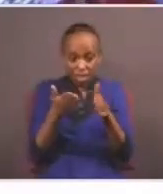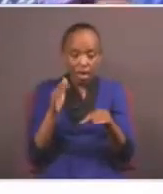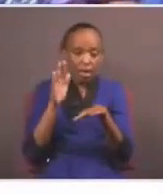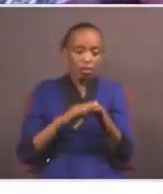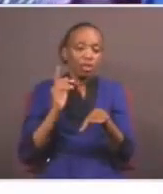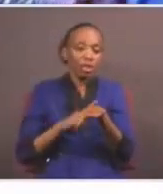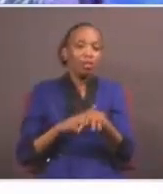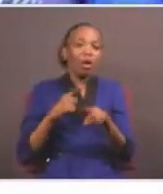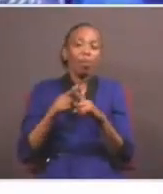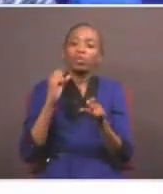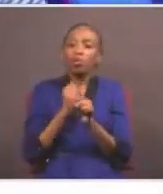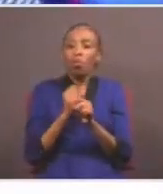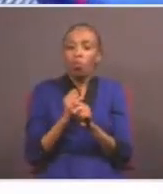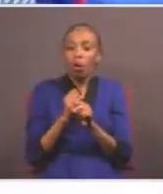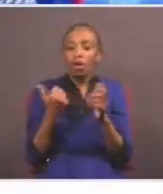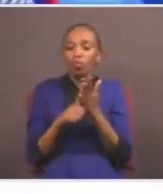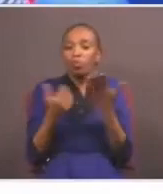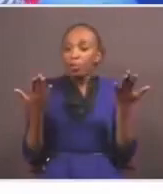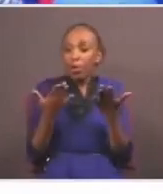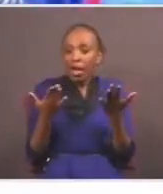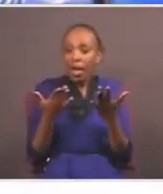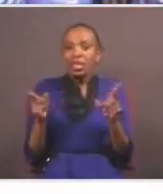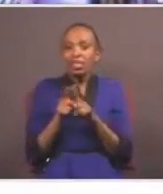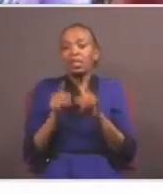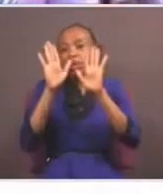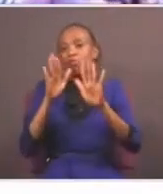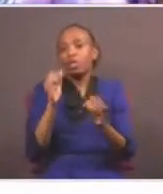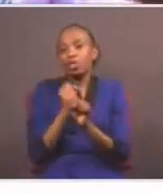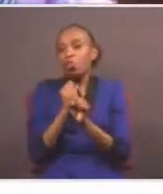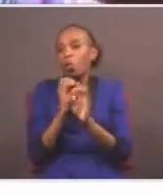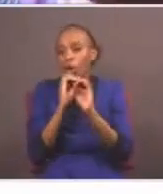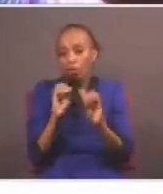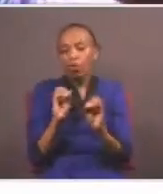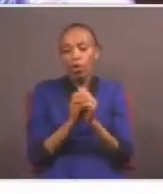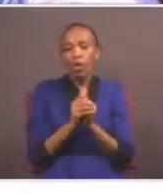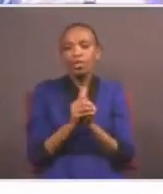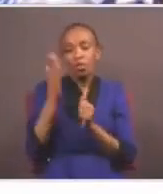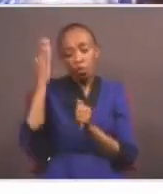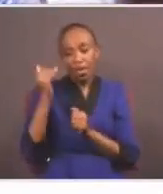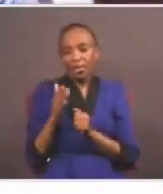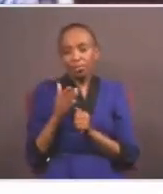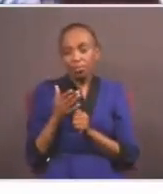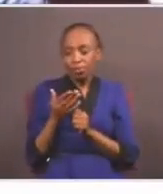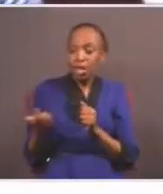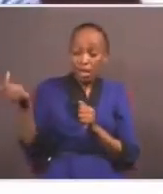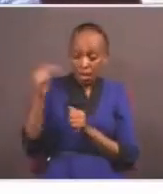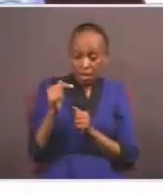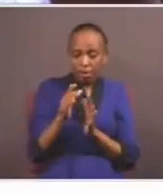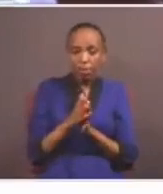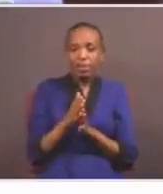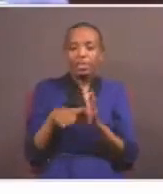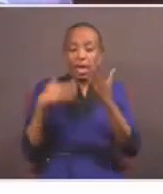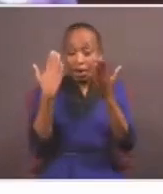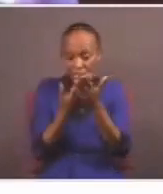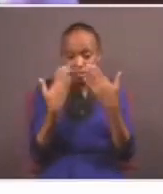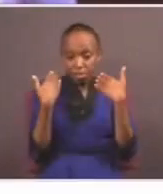Lakini ile kazi wamefanya hakuna kitu hata cha maana cha kuonekana kimeonekana. Kwa sababu wao wamekuja wakifika